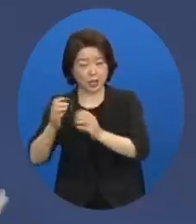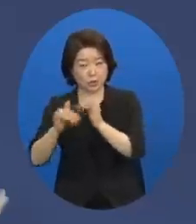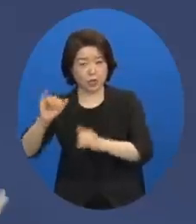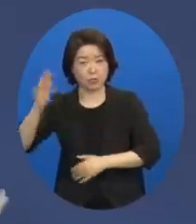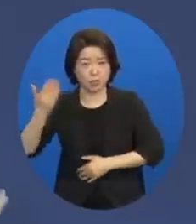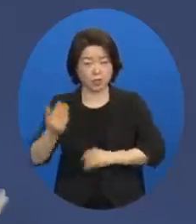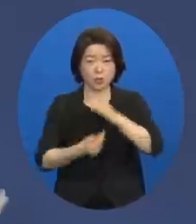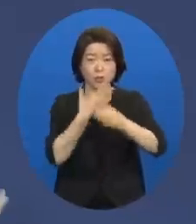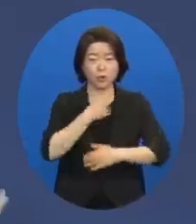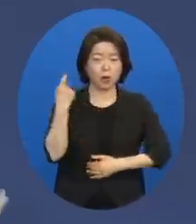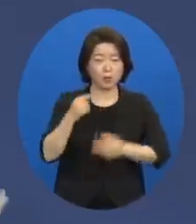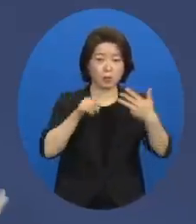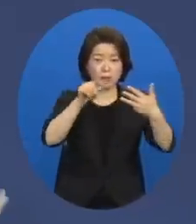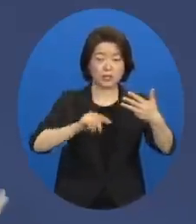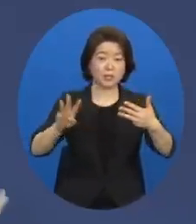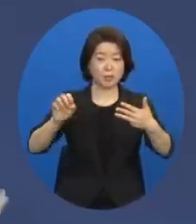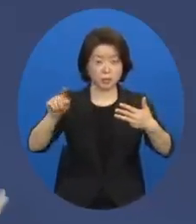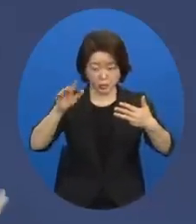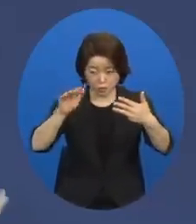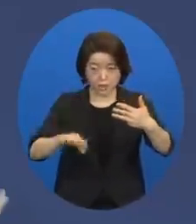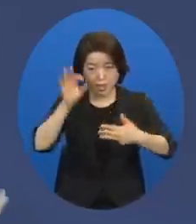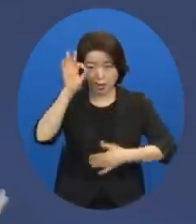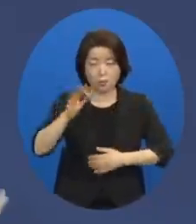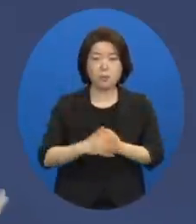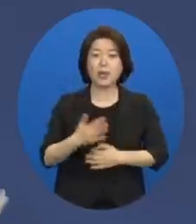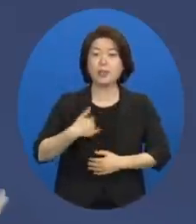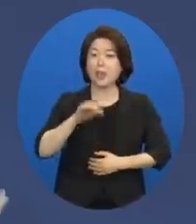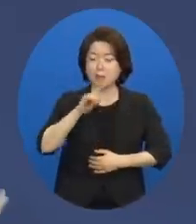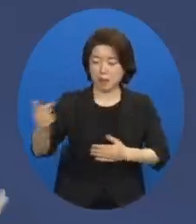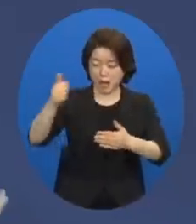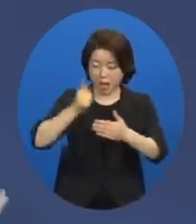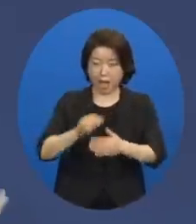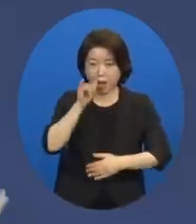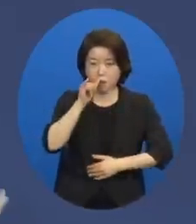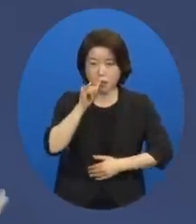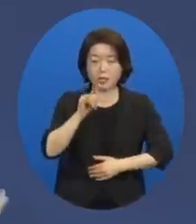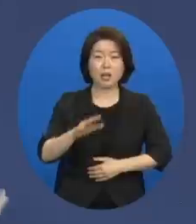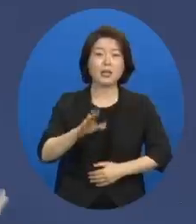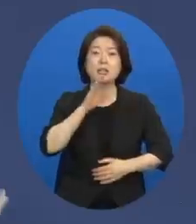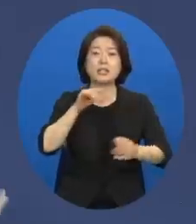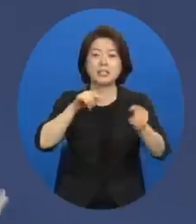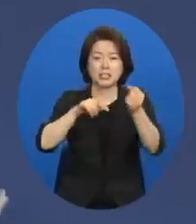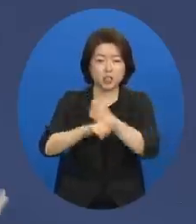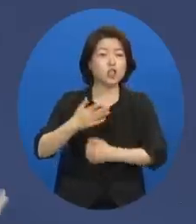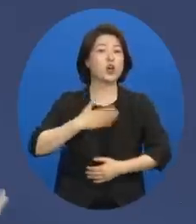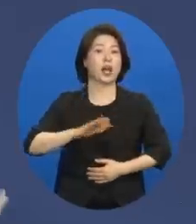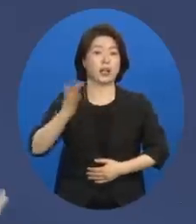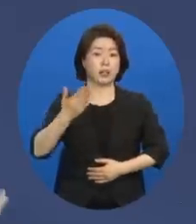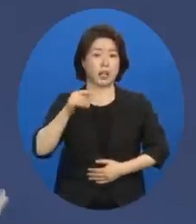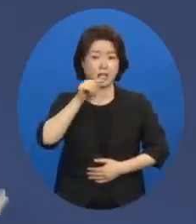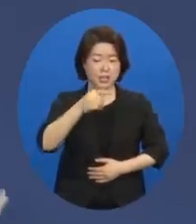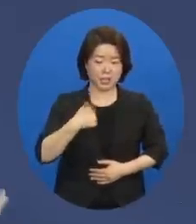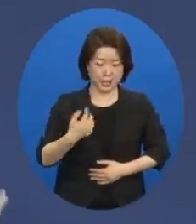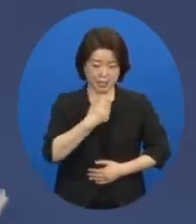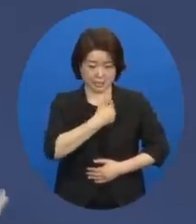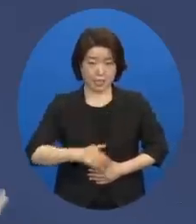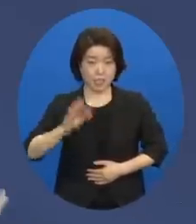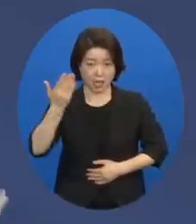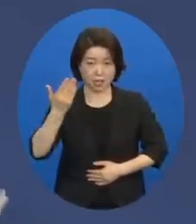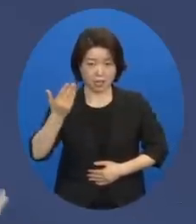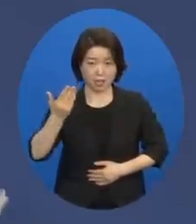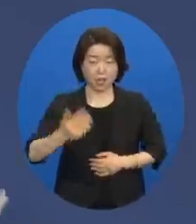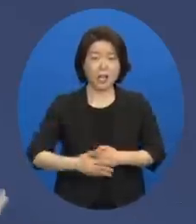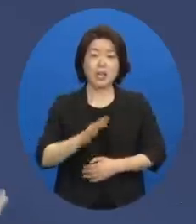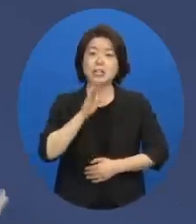요한복음 8장 31절 이하에 너희가 내 말에 거하면 진리를 알지니 너희가 내 제자가 되리니 진리를